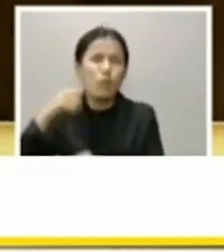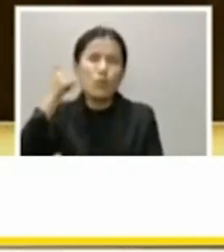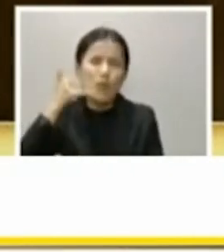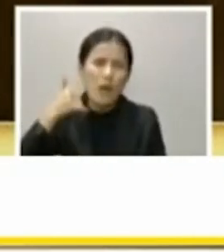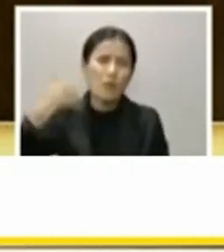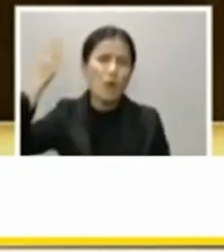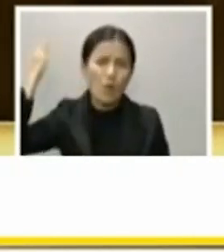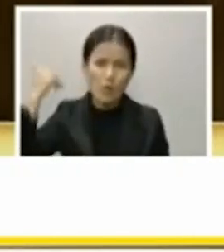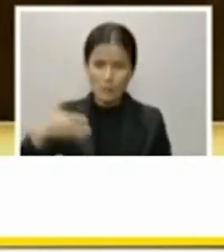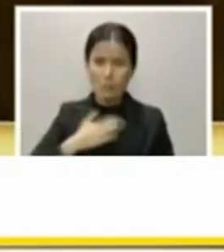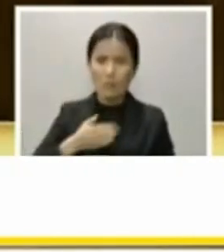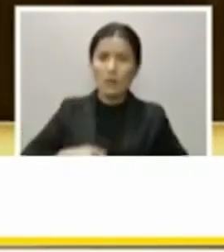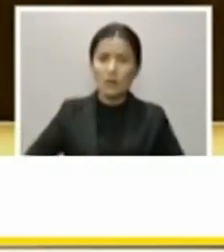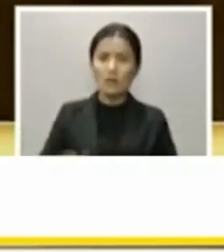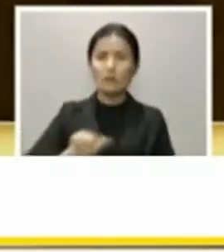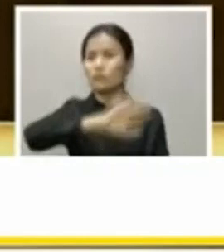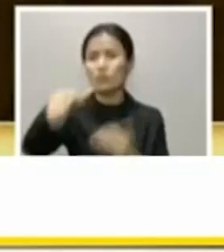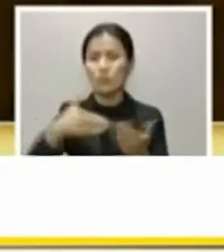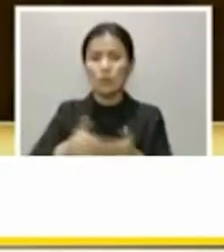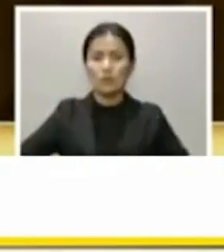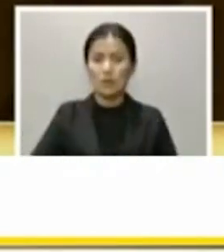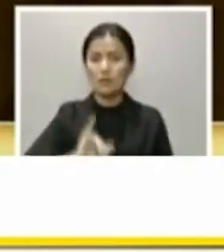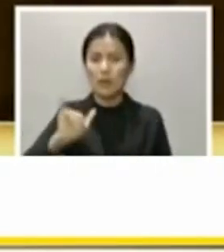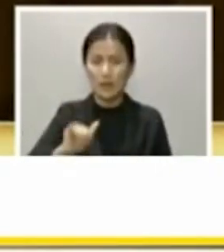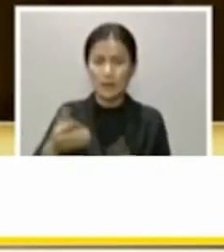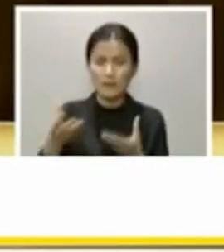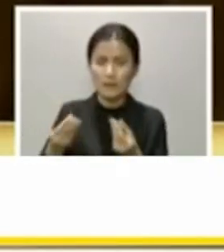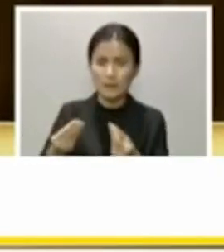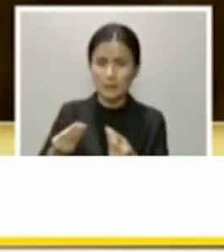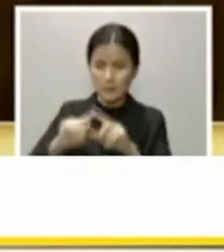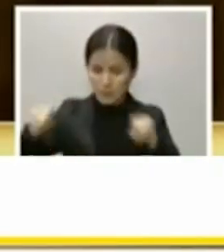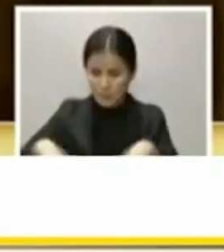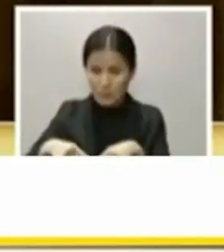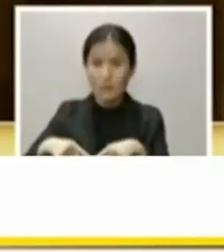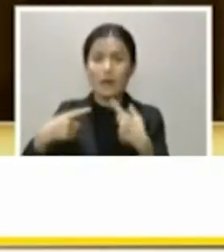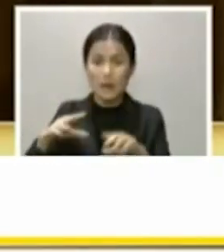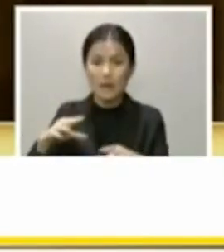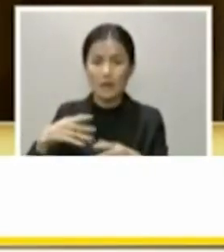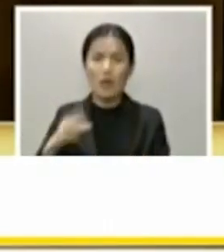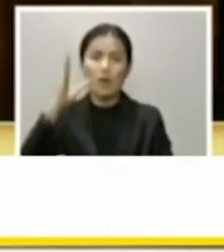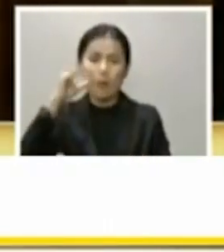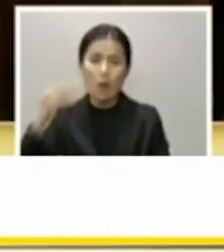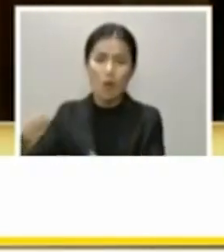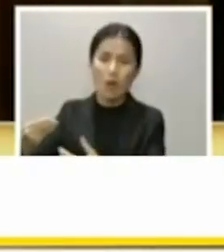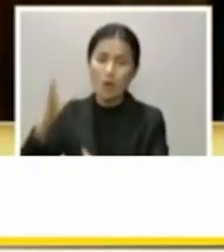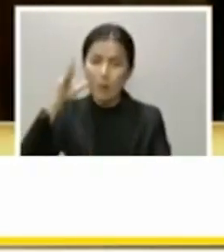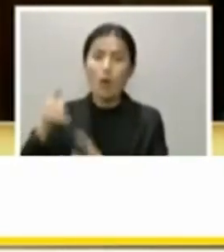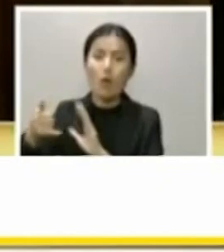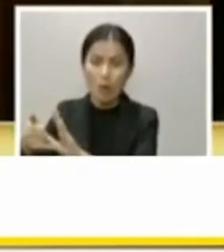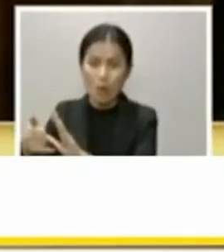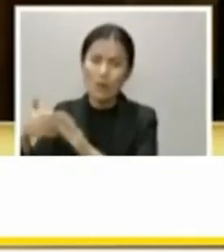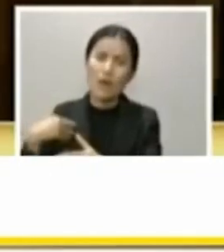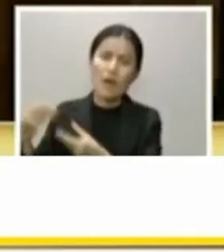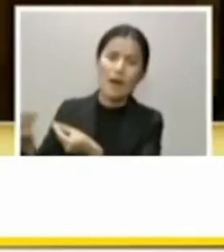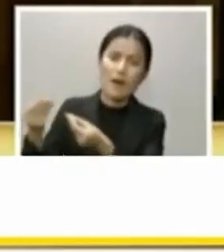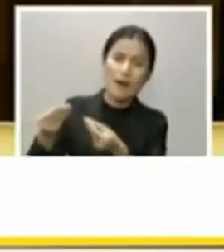ผมยังไม่เกิดกันทั้งสิ้นนะในห้องนี้ก็ยังไม่เกิดหลายคนตั้งแต่มีโฉนดมานะแล้วพ่อผมก็เป็นสมบัติถึงพ่อผมมรดกตกทอดพี่น้องก็เสียชีวิตห